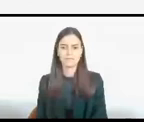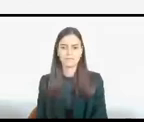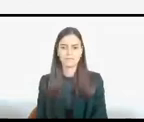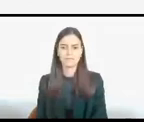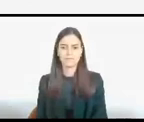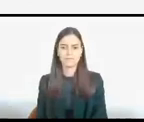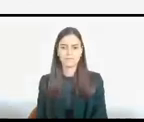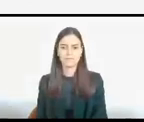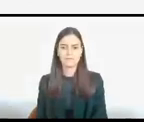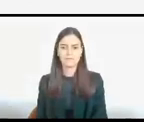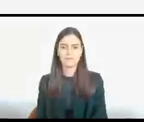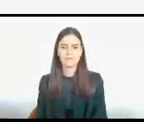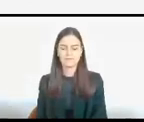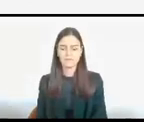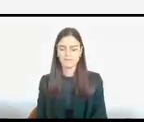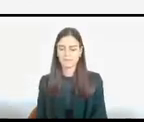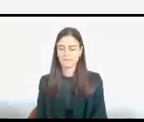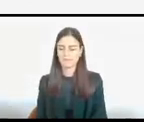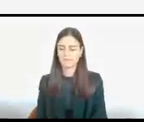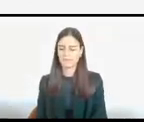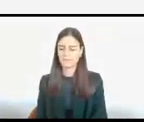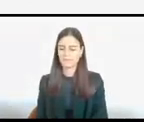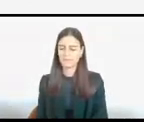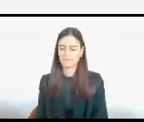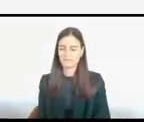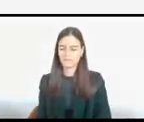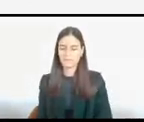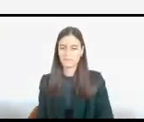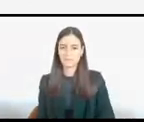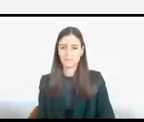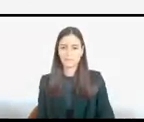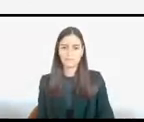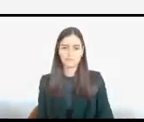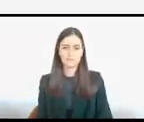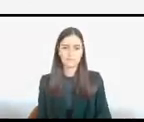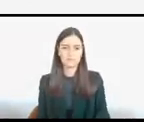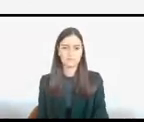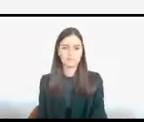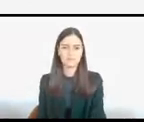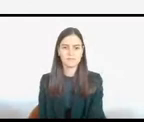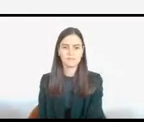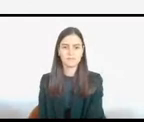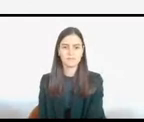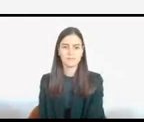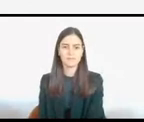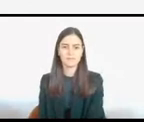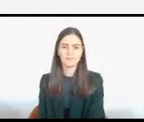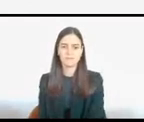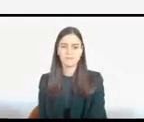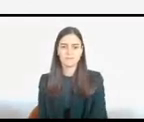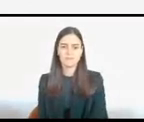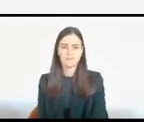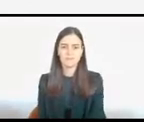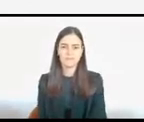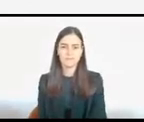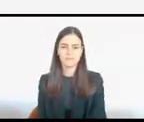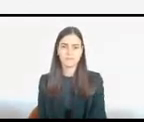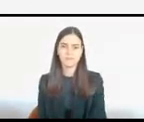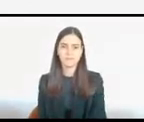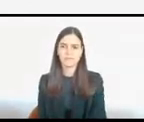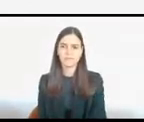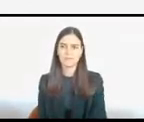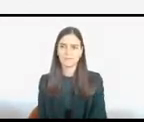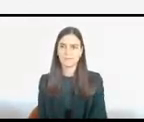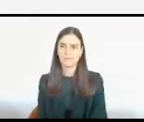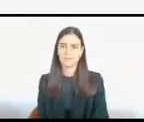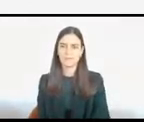qu'il s'agira de déterminer le nombre de trimestres accumulés. Et l'intérêt de ce rachat va dépendre du nombre